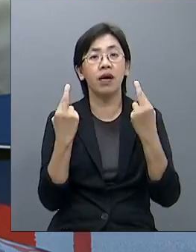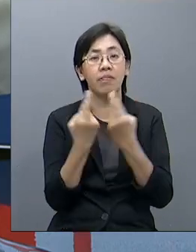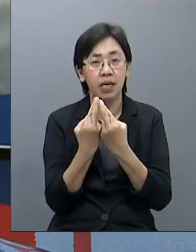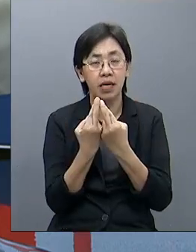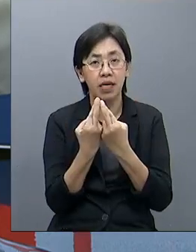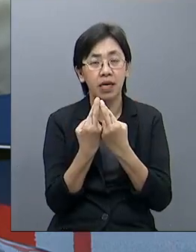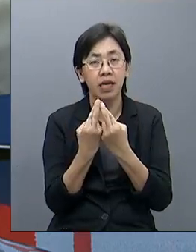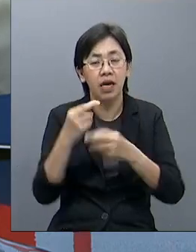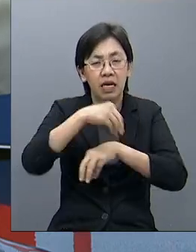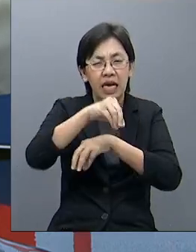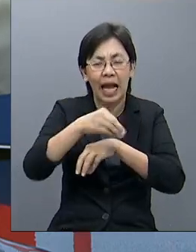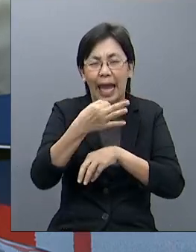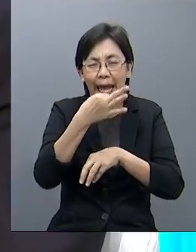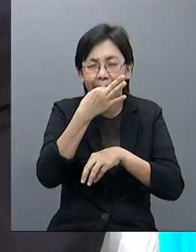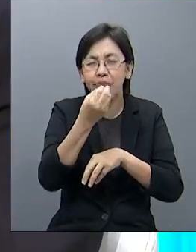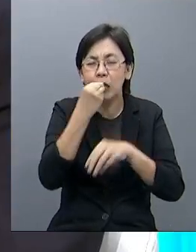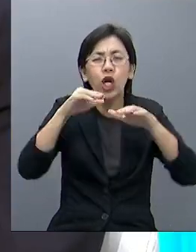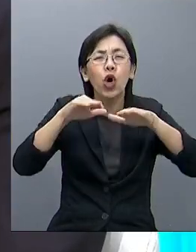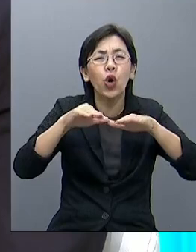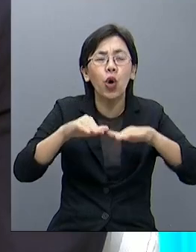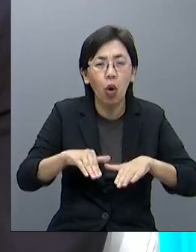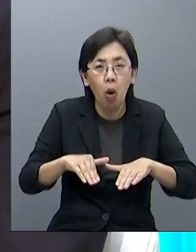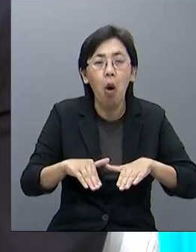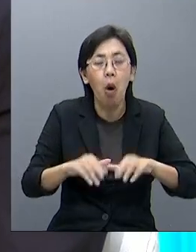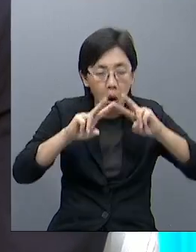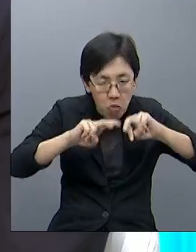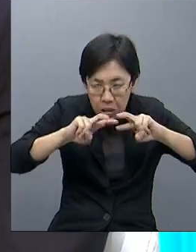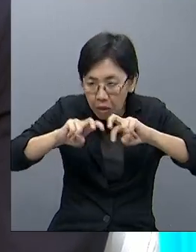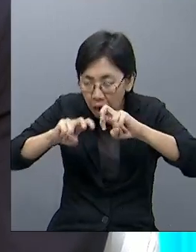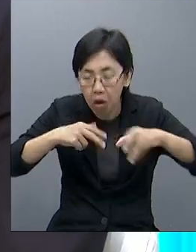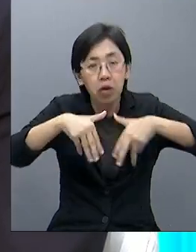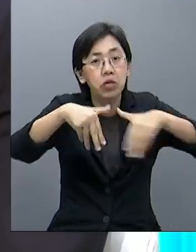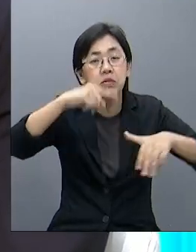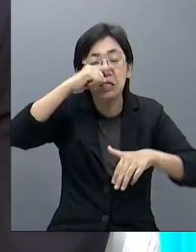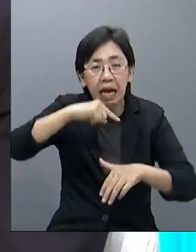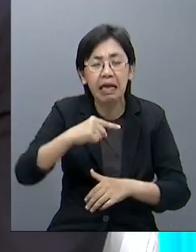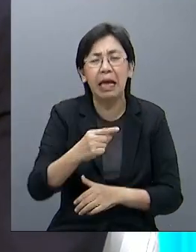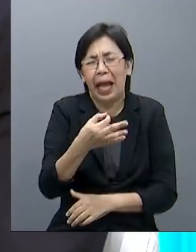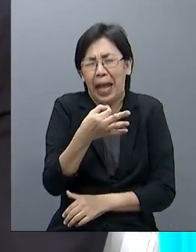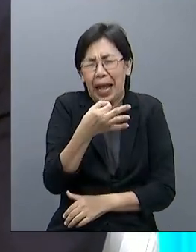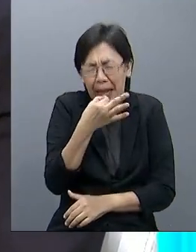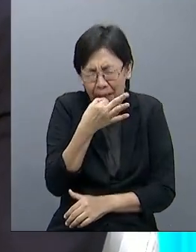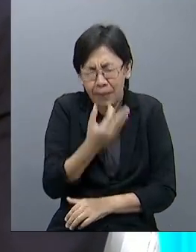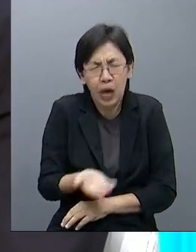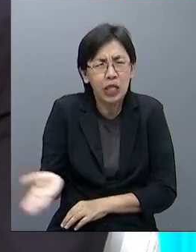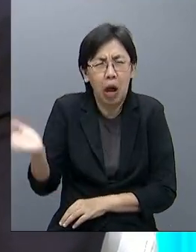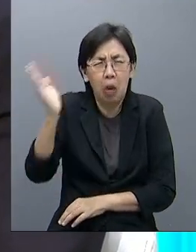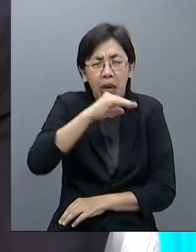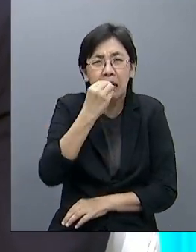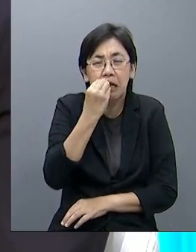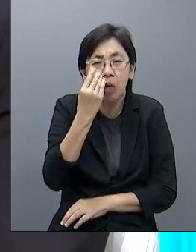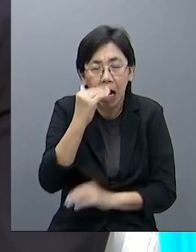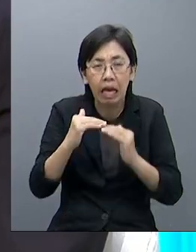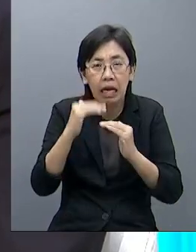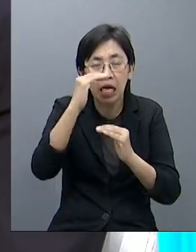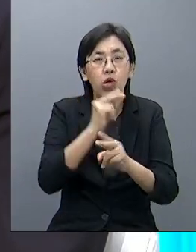เครอขายลดการบริโภคเข็มก็จะพบว่าประชากรไยส่วนใหญ่เราบริโภคเกินกวาที่มารฐานกำหนดถ 2 เท